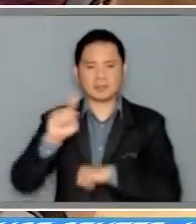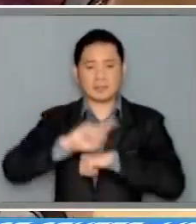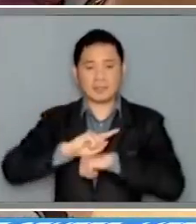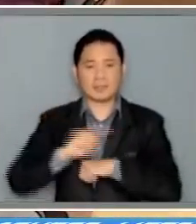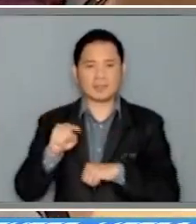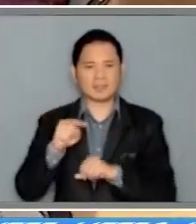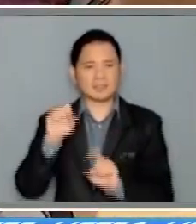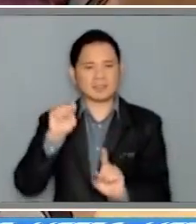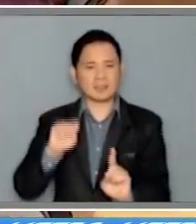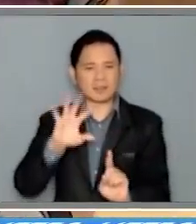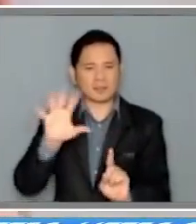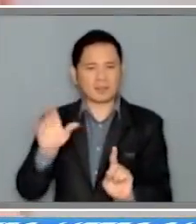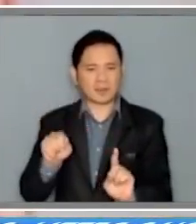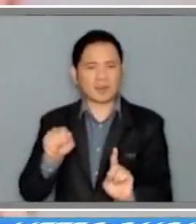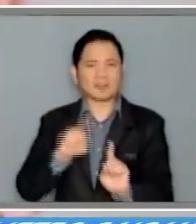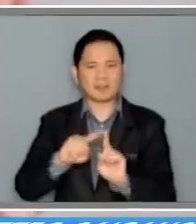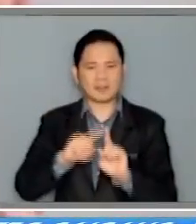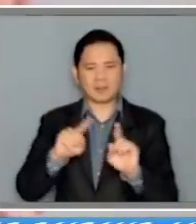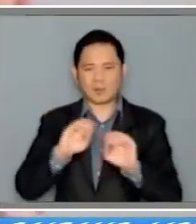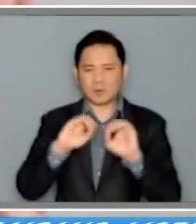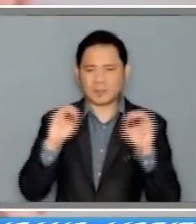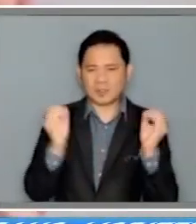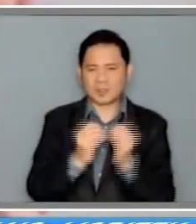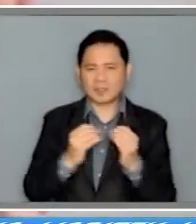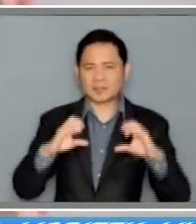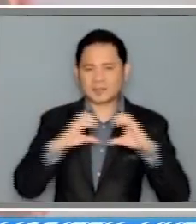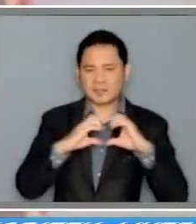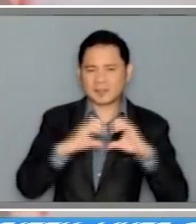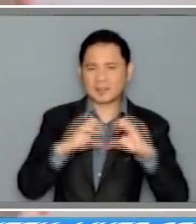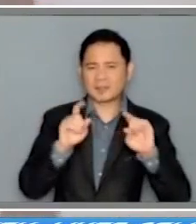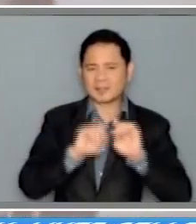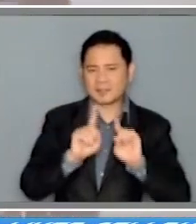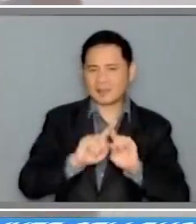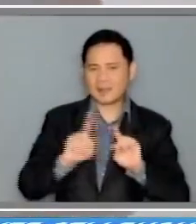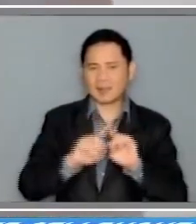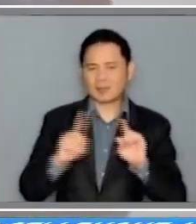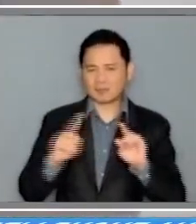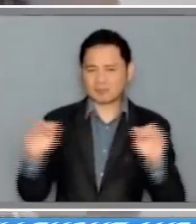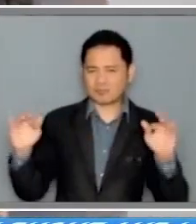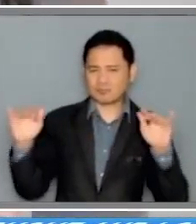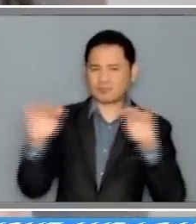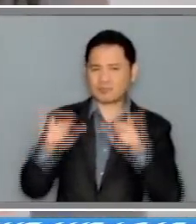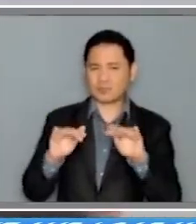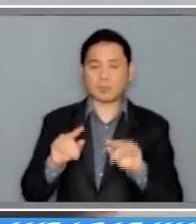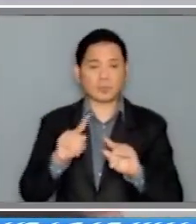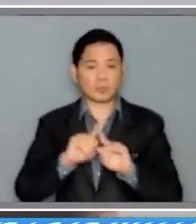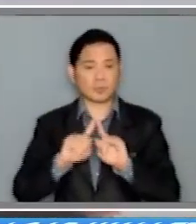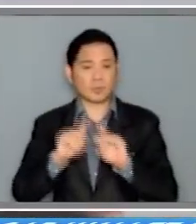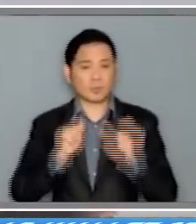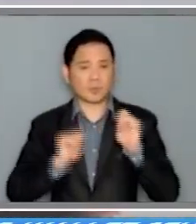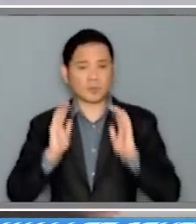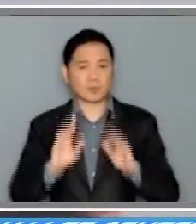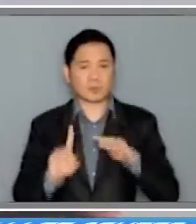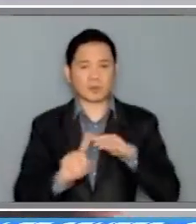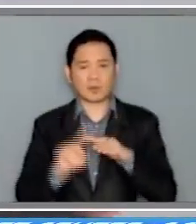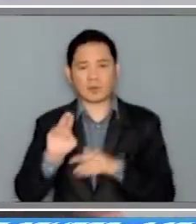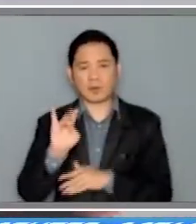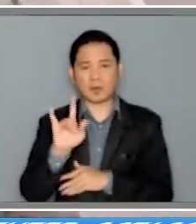ilang pribadong organisasyon, kasamang nakisaya sa pagdiriwang sina Kapuso stars Muriel Lumadilla at Gea